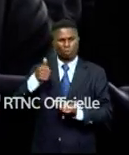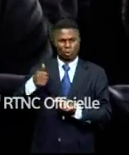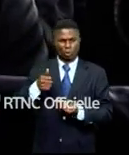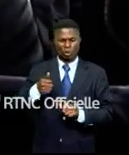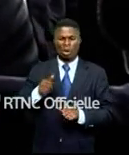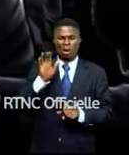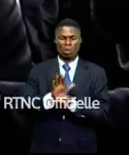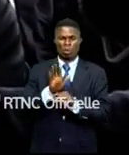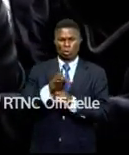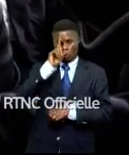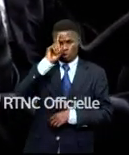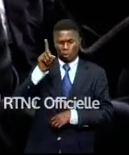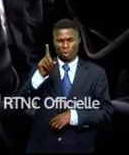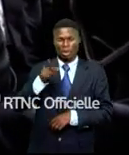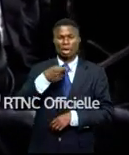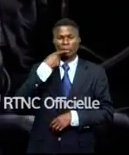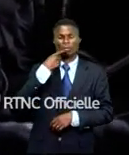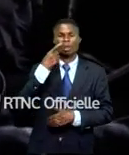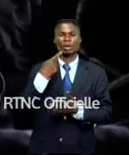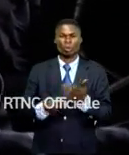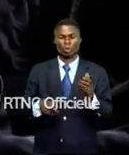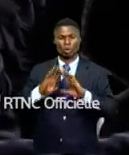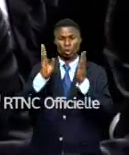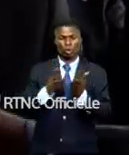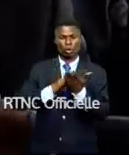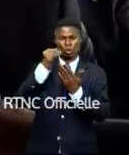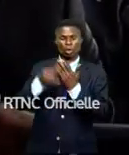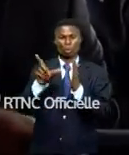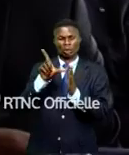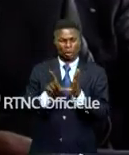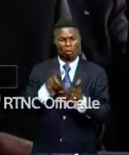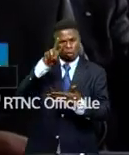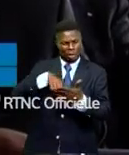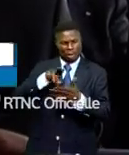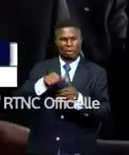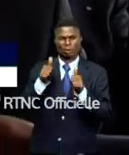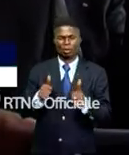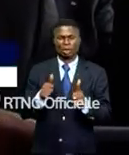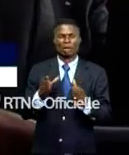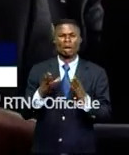zélé, qui lisait tous les projets des lois avec